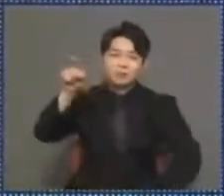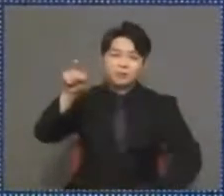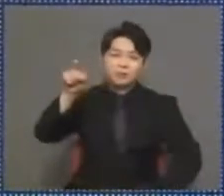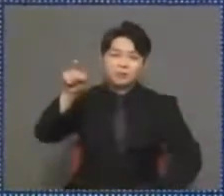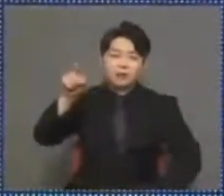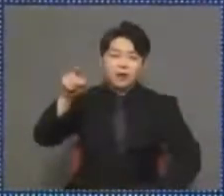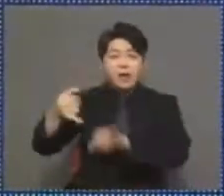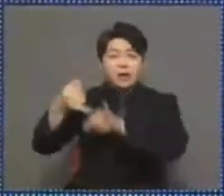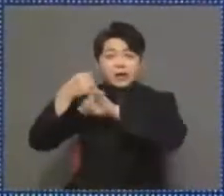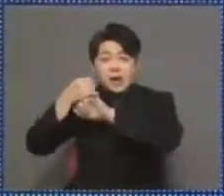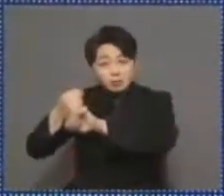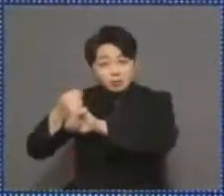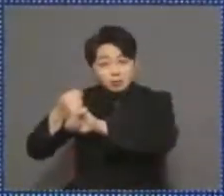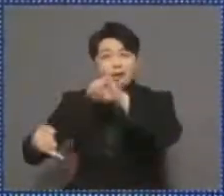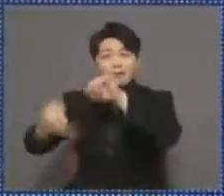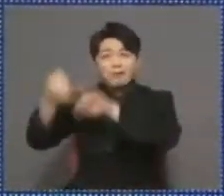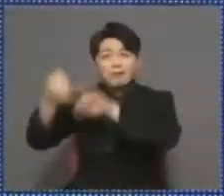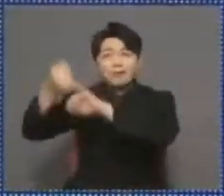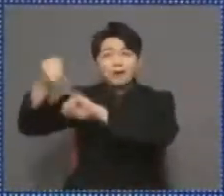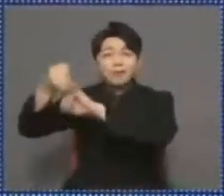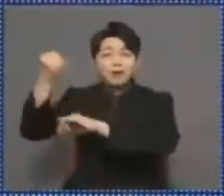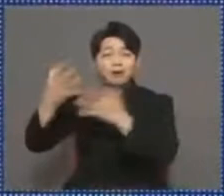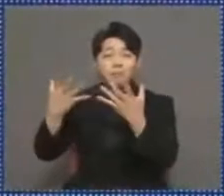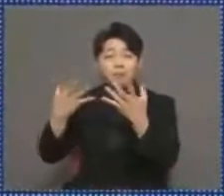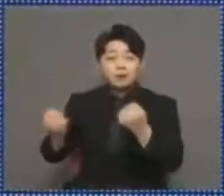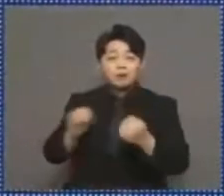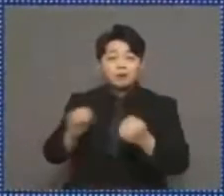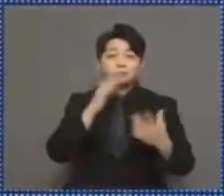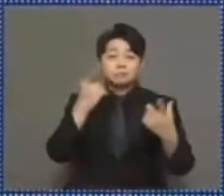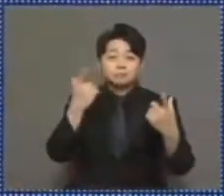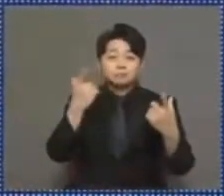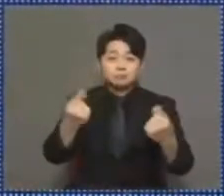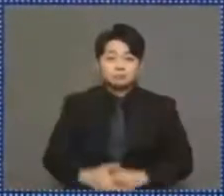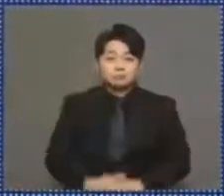약속도 지키지 않고 있지 않습니까?